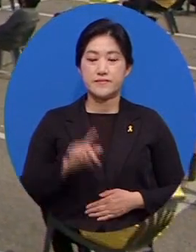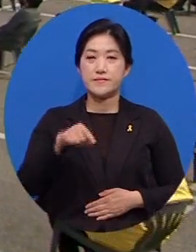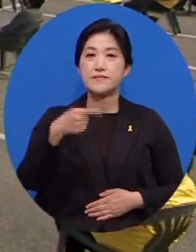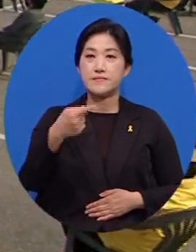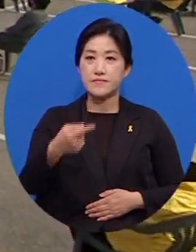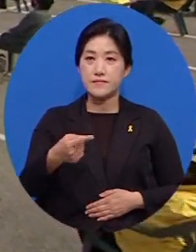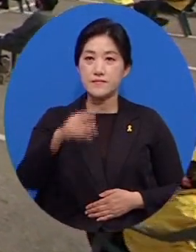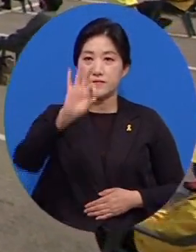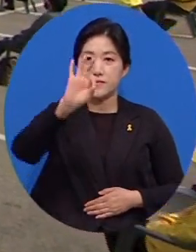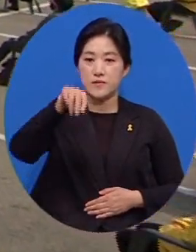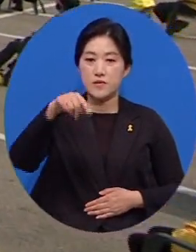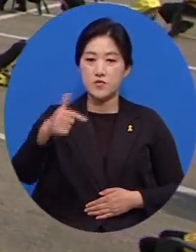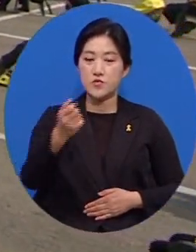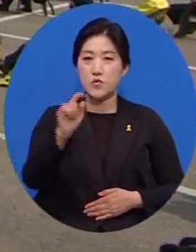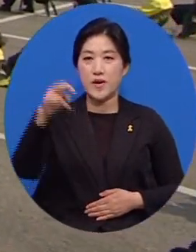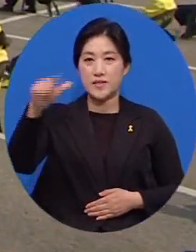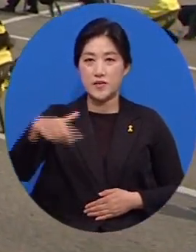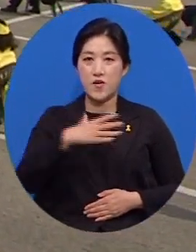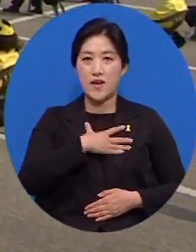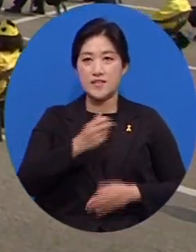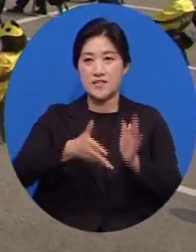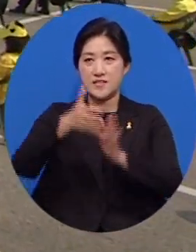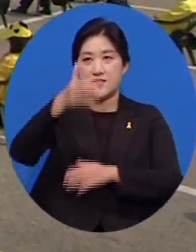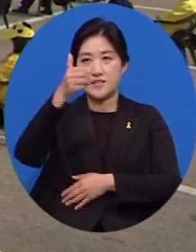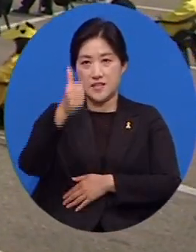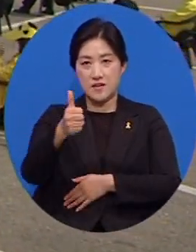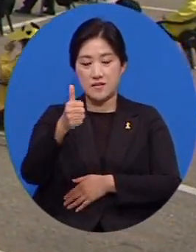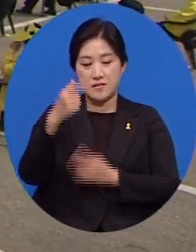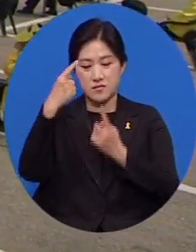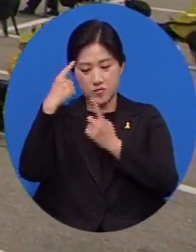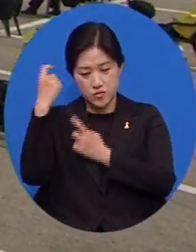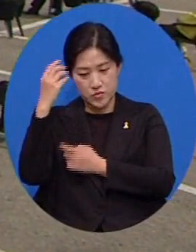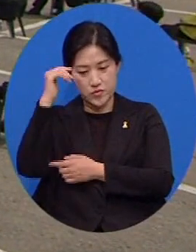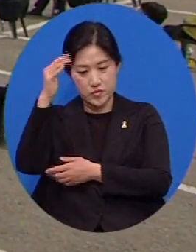다음은 윤하섭 안산시장님께서 추도사를 해주시겠습니다.